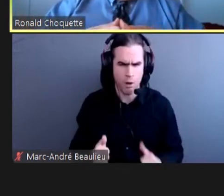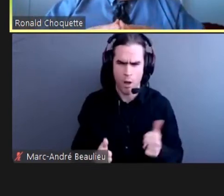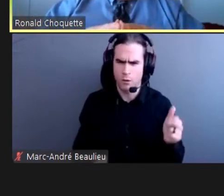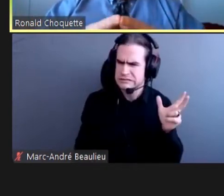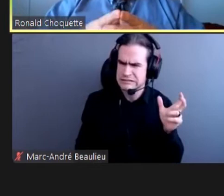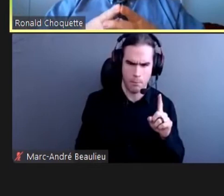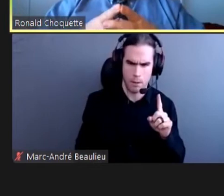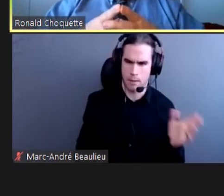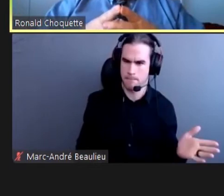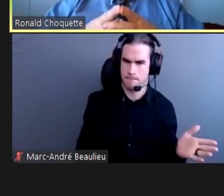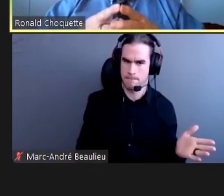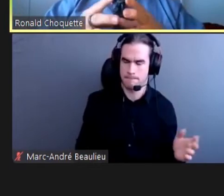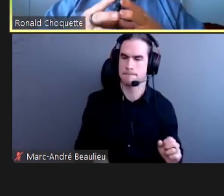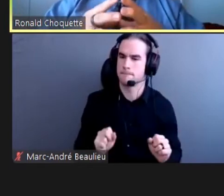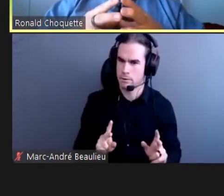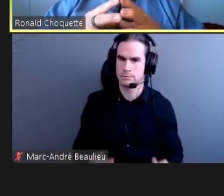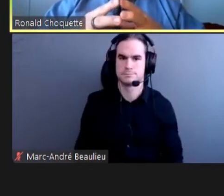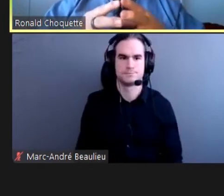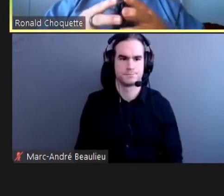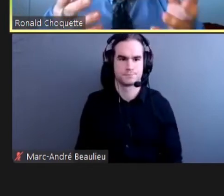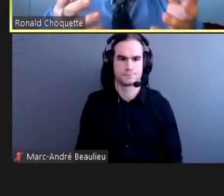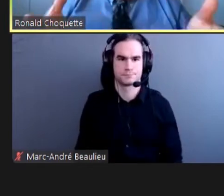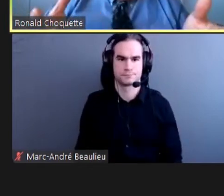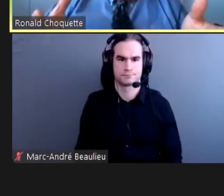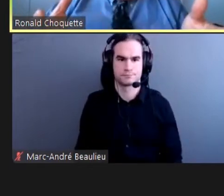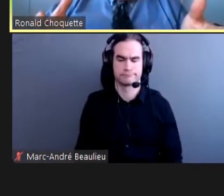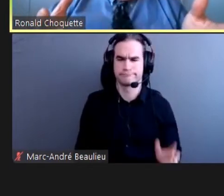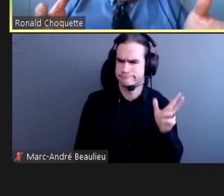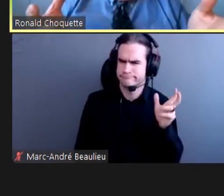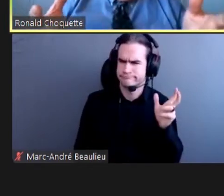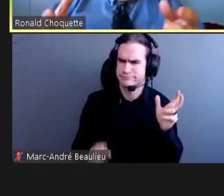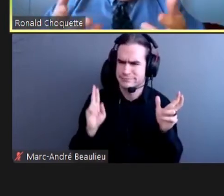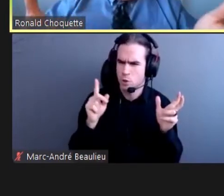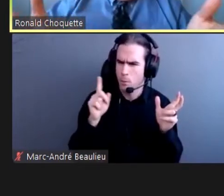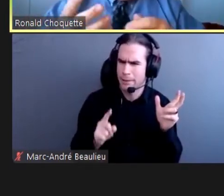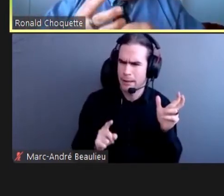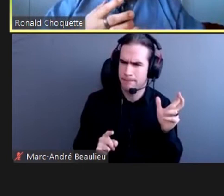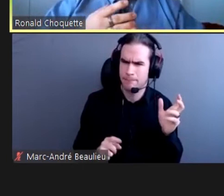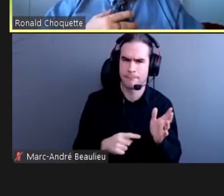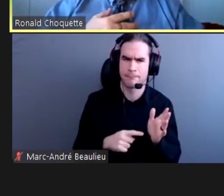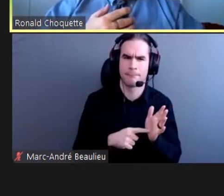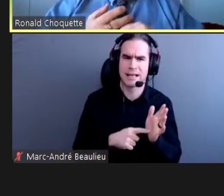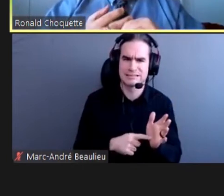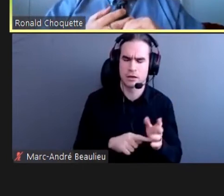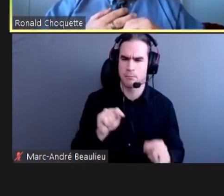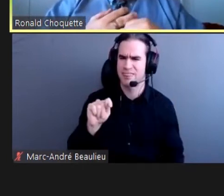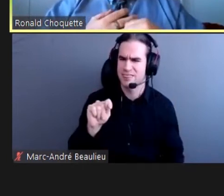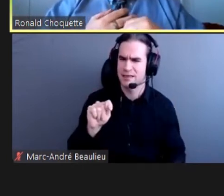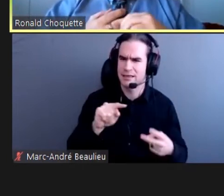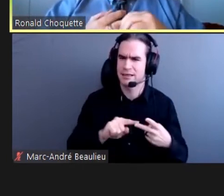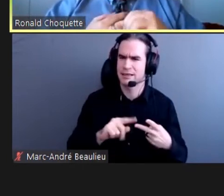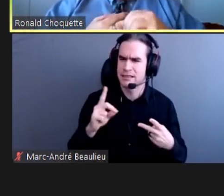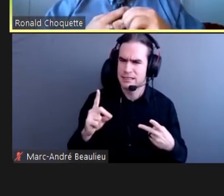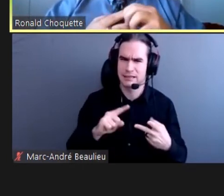inaudibles. OK? Les sons inaudibles, pour bien comprendre, comme je disais, c'est les T,